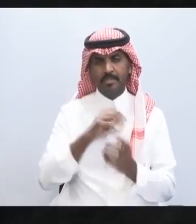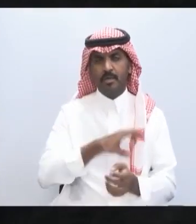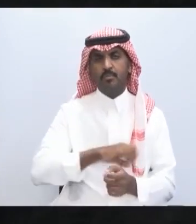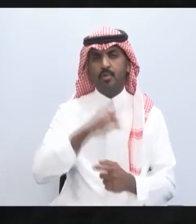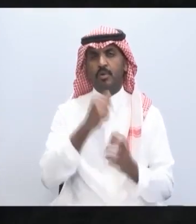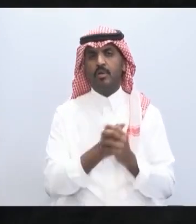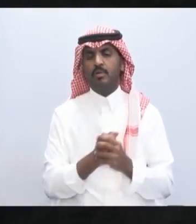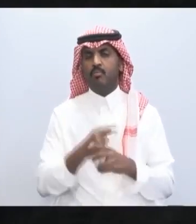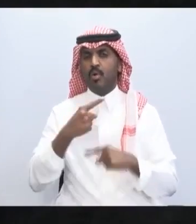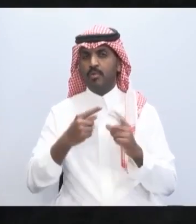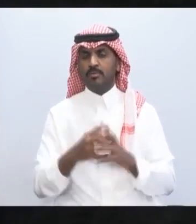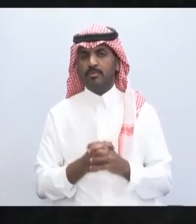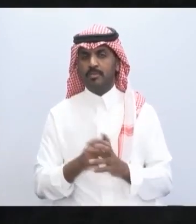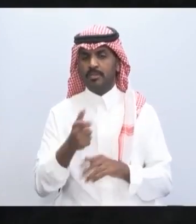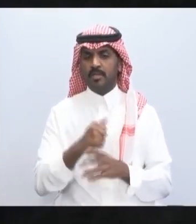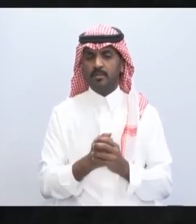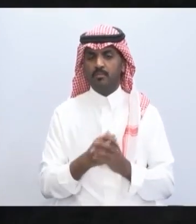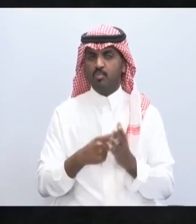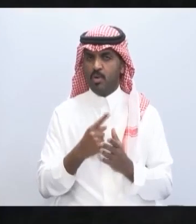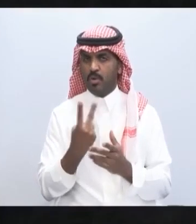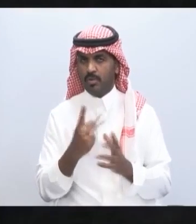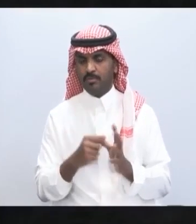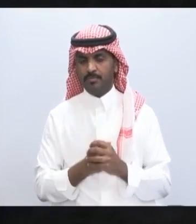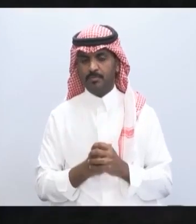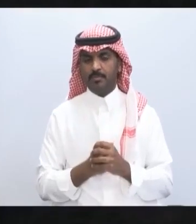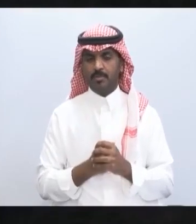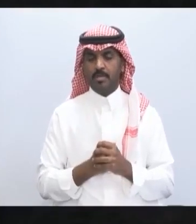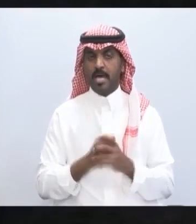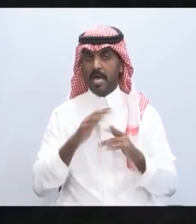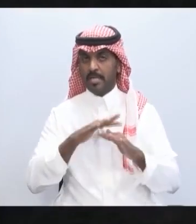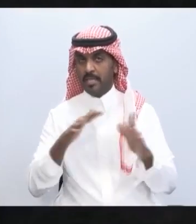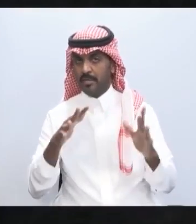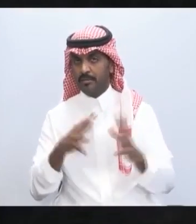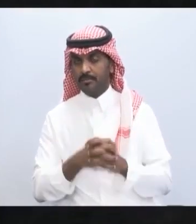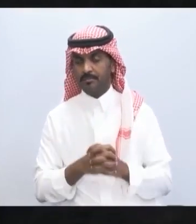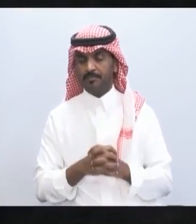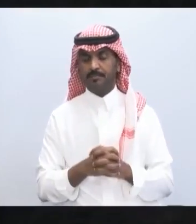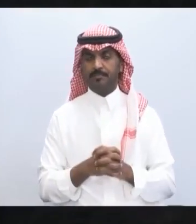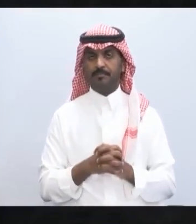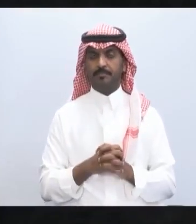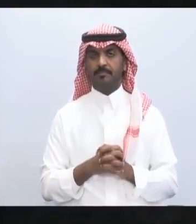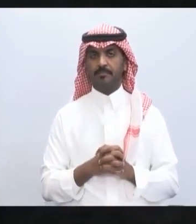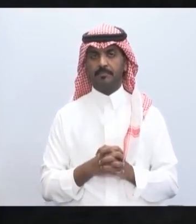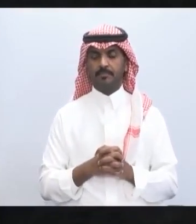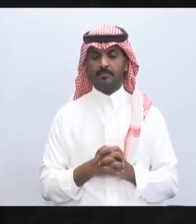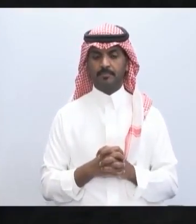واست استرداد الرياض هل هي محاوله واحده او اكثر من محاوله ابنائي وبنات